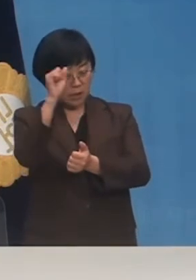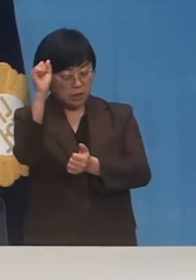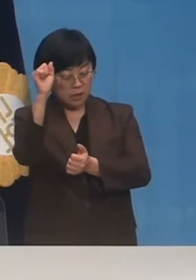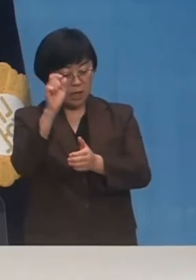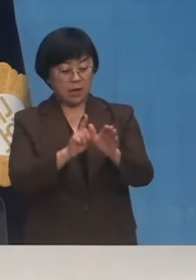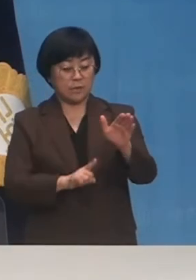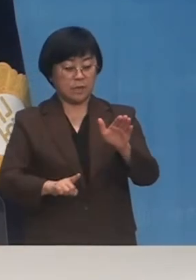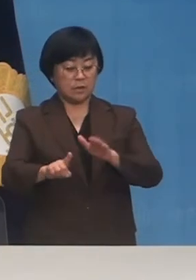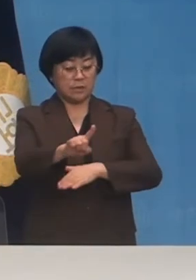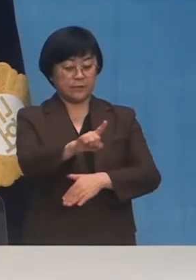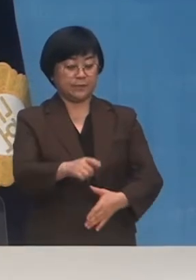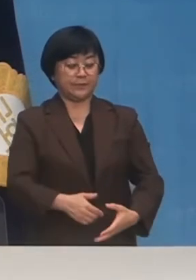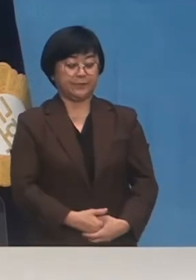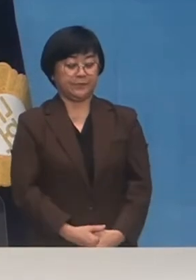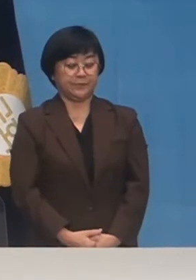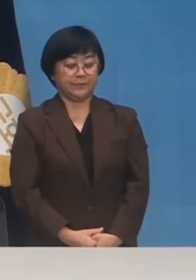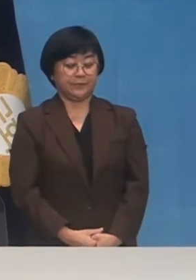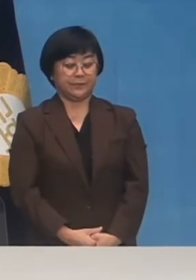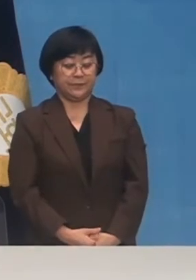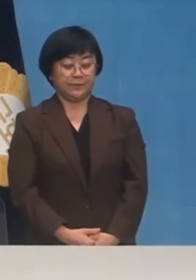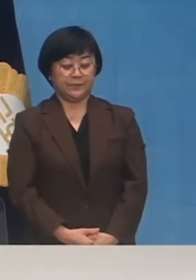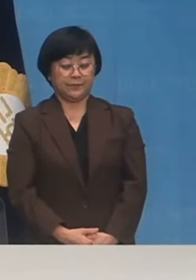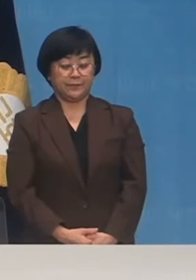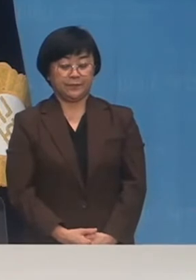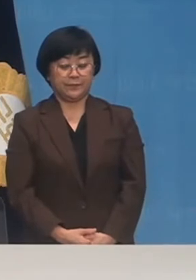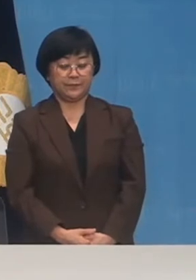데 앞장서겠다.